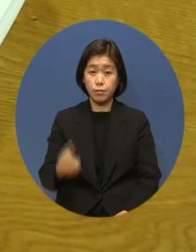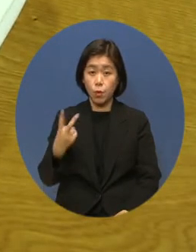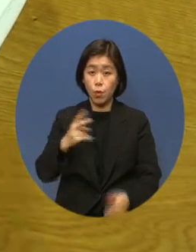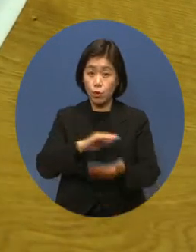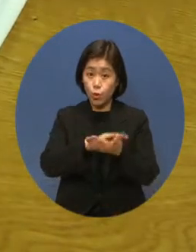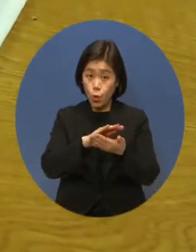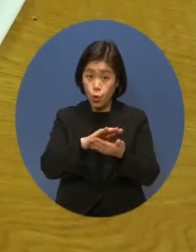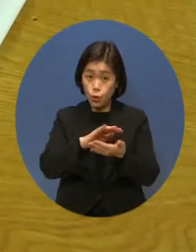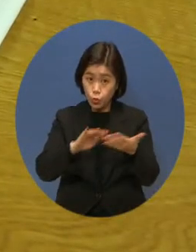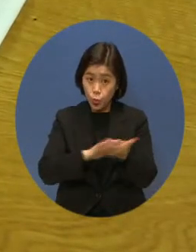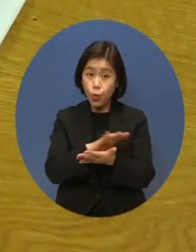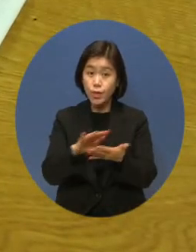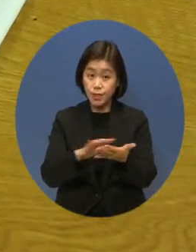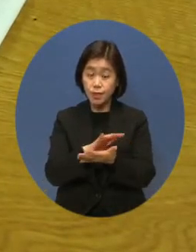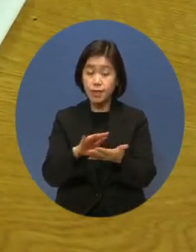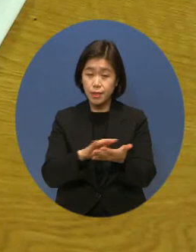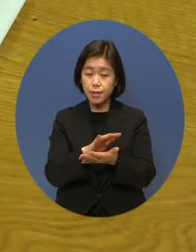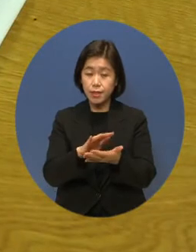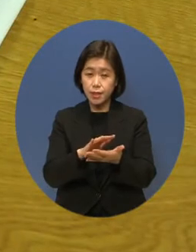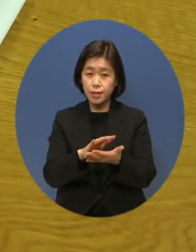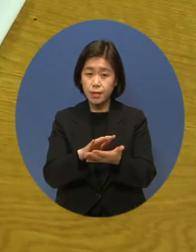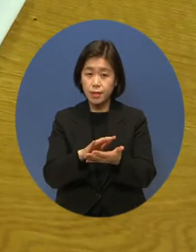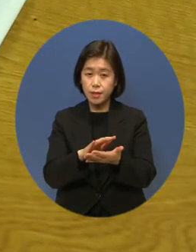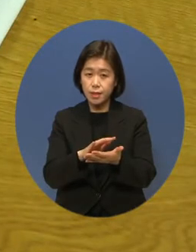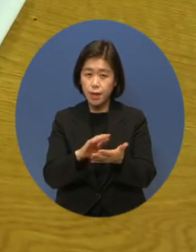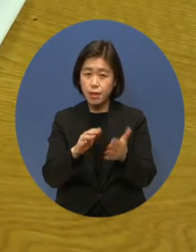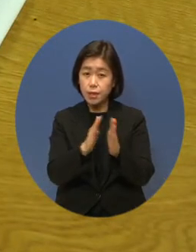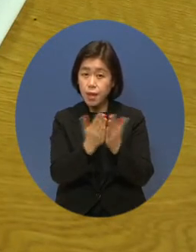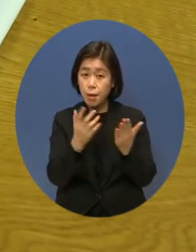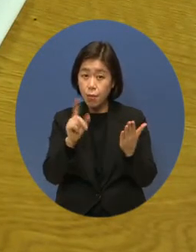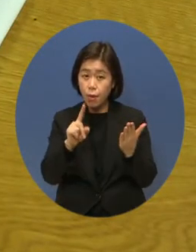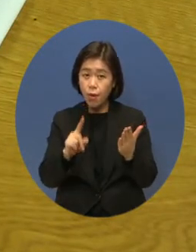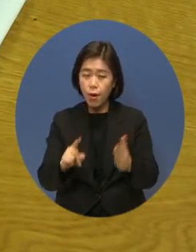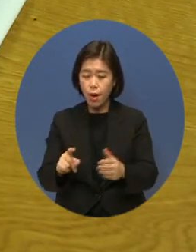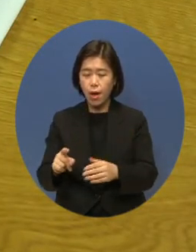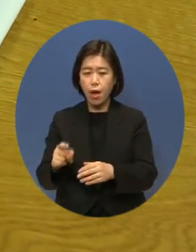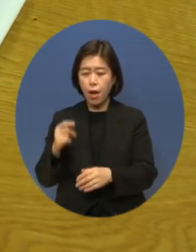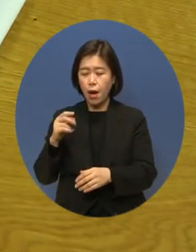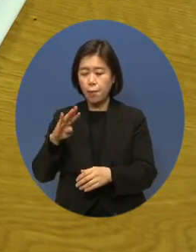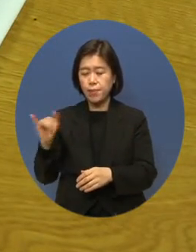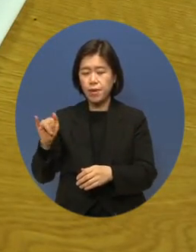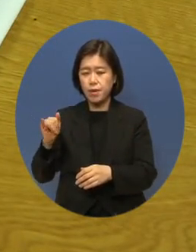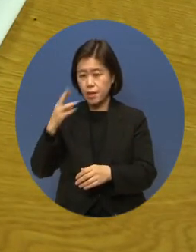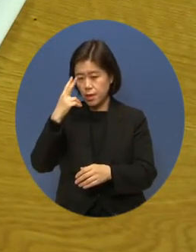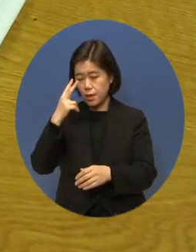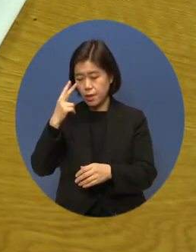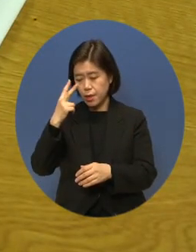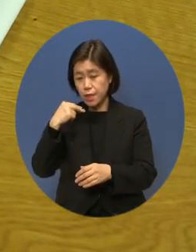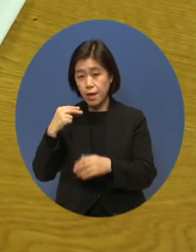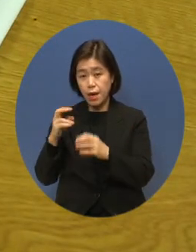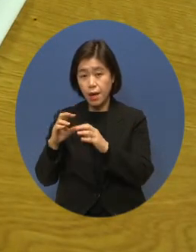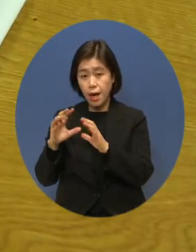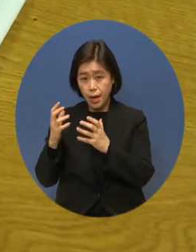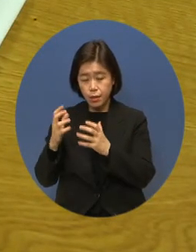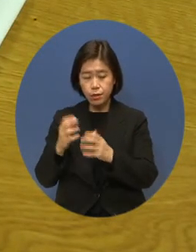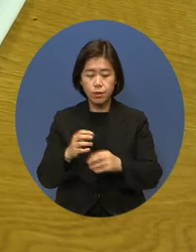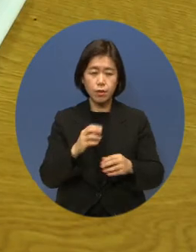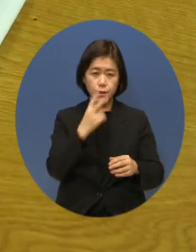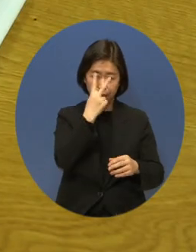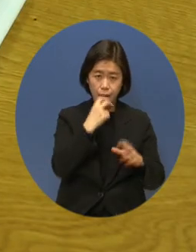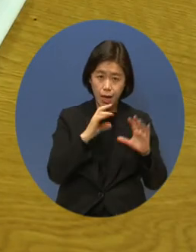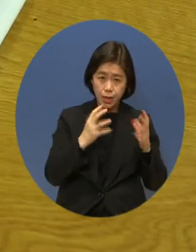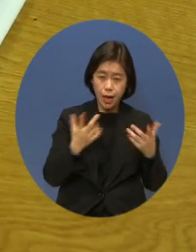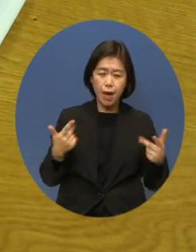교구제로는 비시각장애 아동과 가족들이 함께 놀 수 있는 그